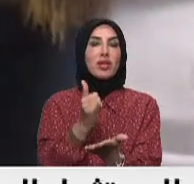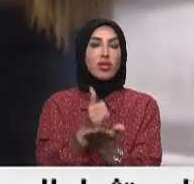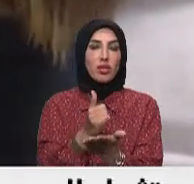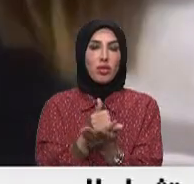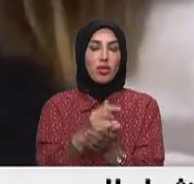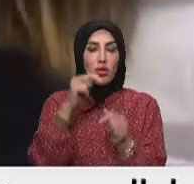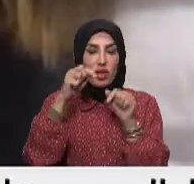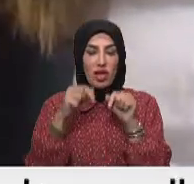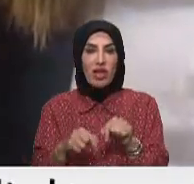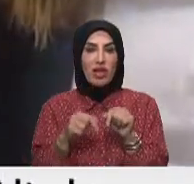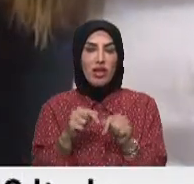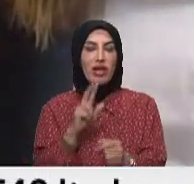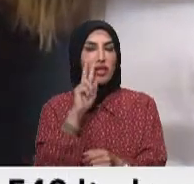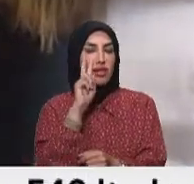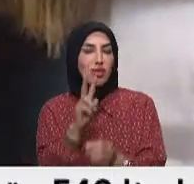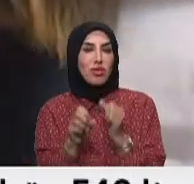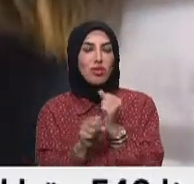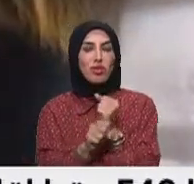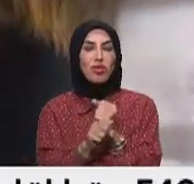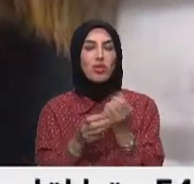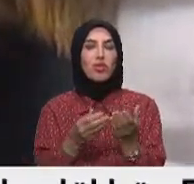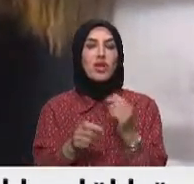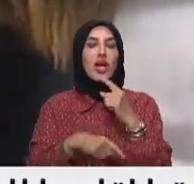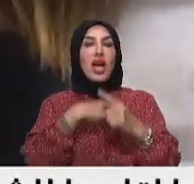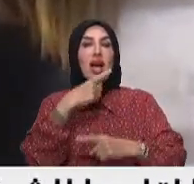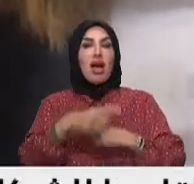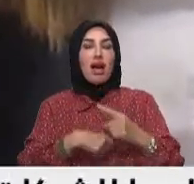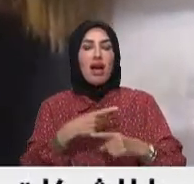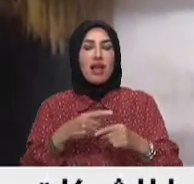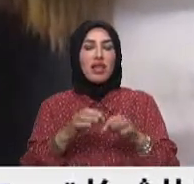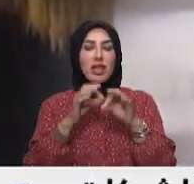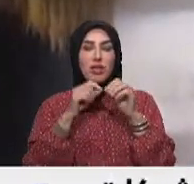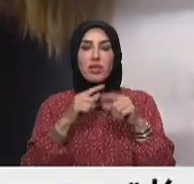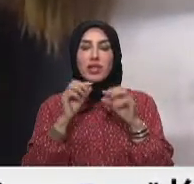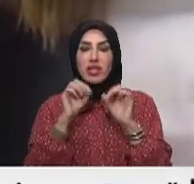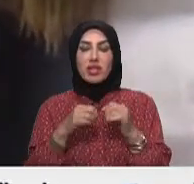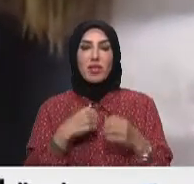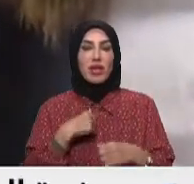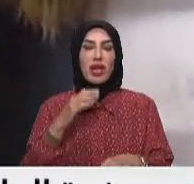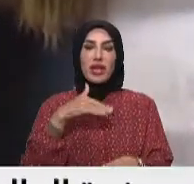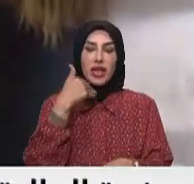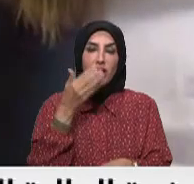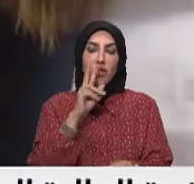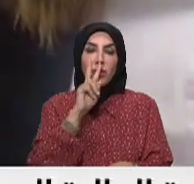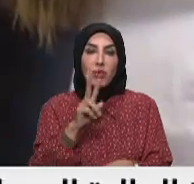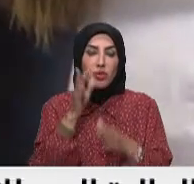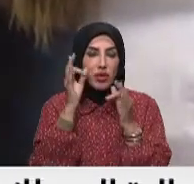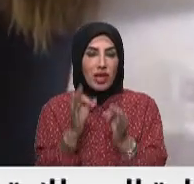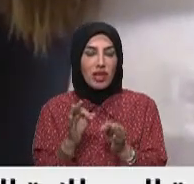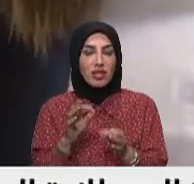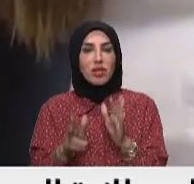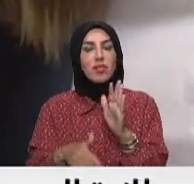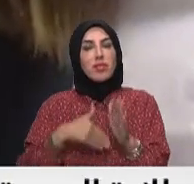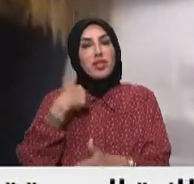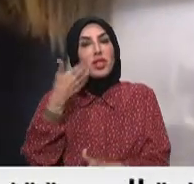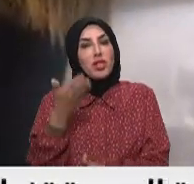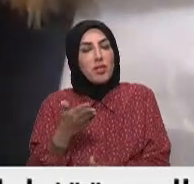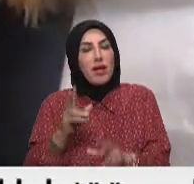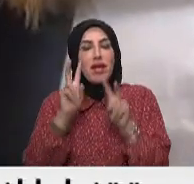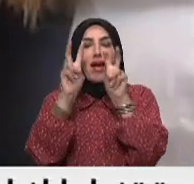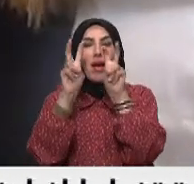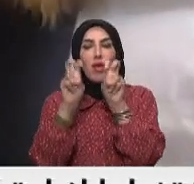الوقت الحالي المسار الدبلوماسي، على أمل أن نكون مخطئين وأن تحدث هذه الزيارة